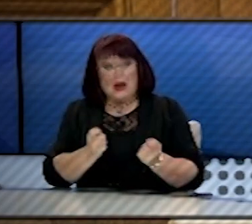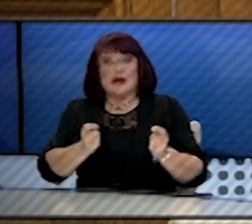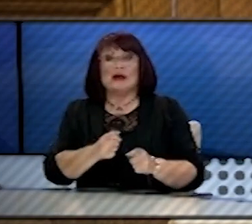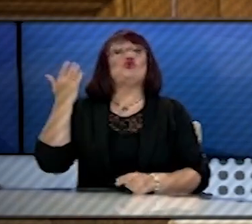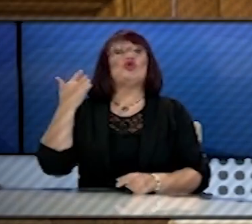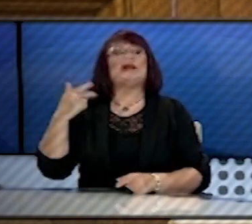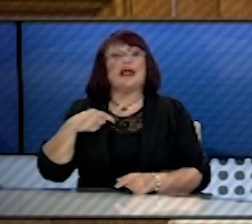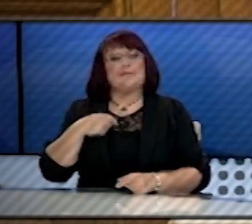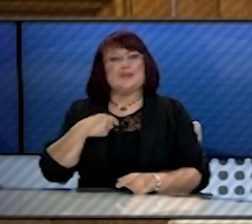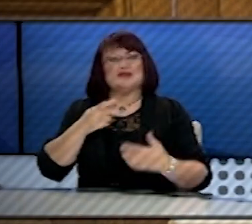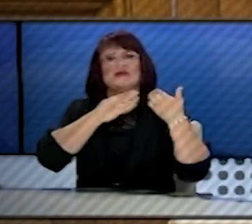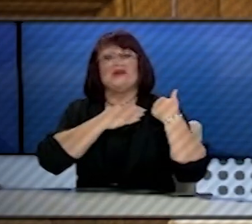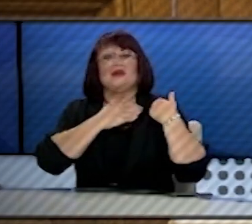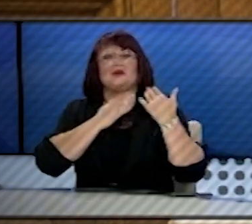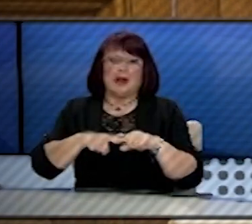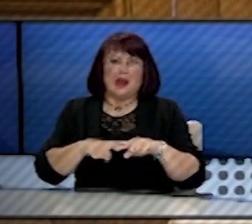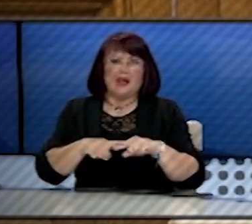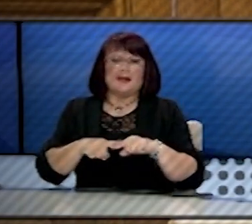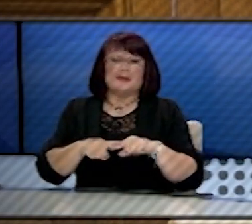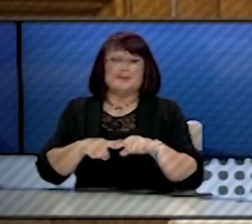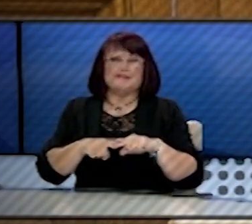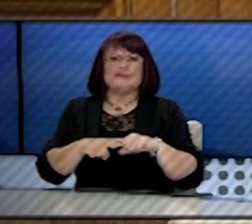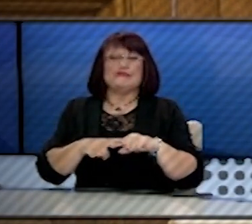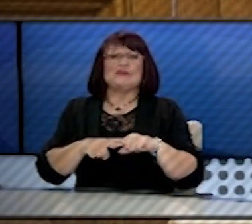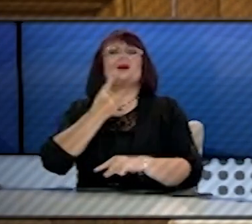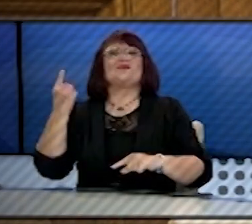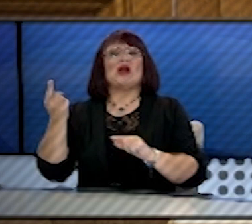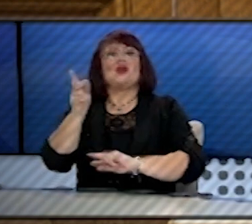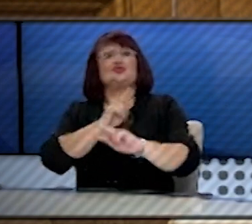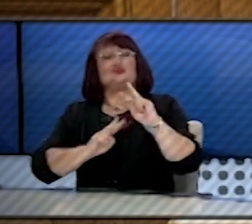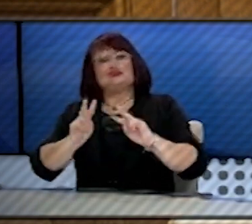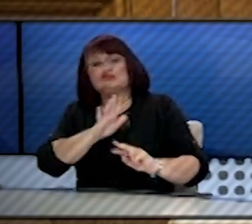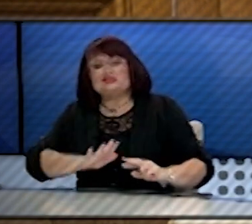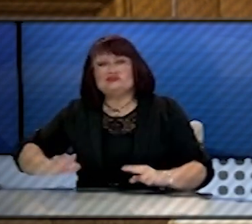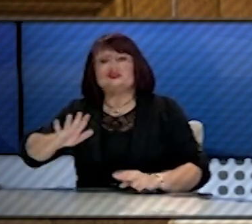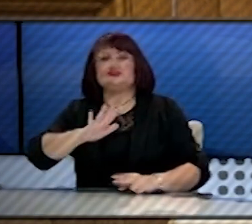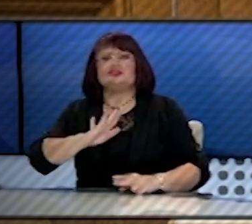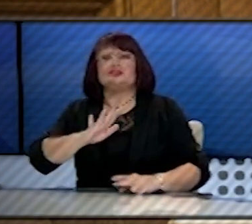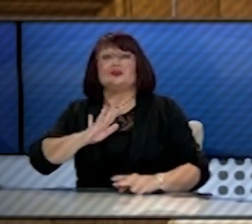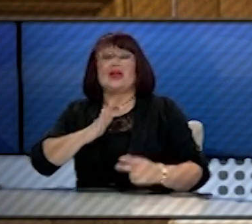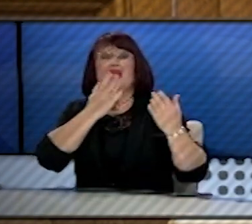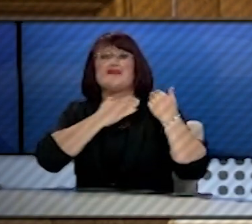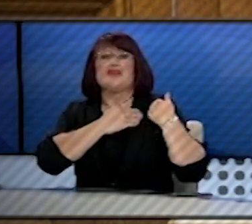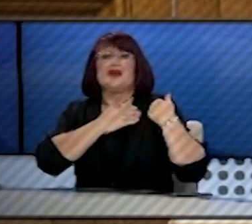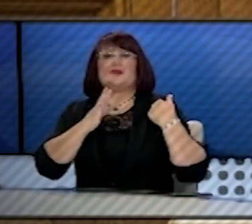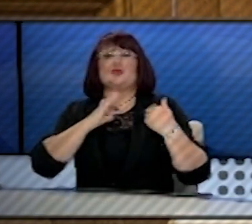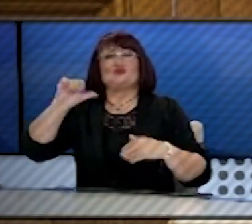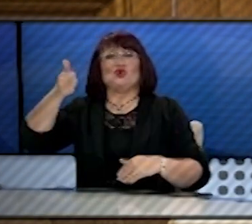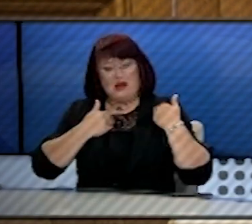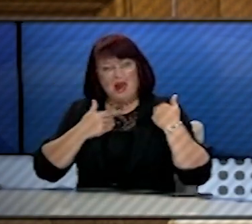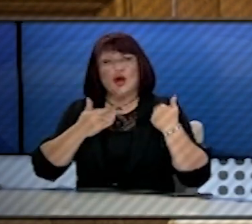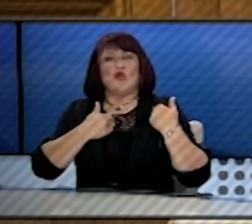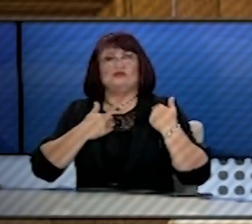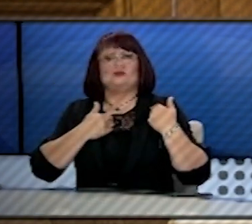τότε εμείς με ευθύνη απέναντι στη χώρα, απέναντι στο φυσικό περιβάλλον, με ευθύνη για τους πολίτες, αναλάβαμε πρώτος εγώ την πολιτική